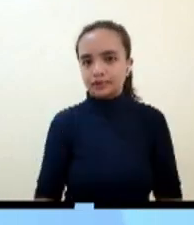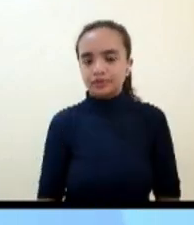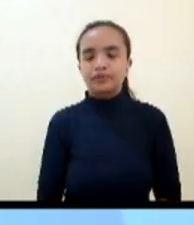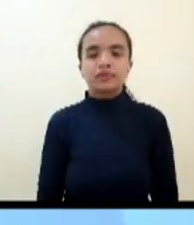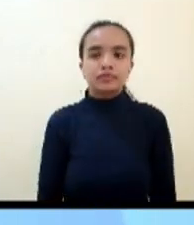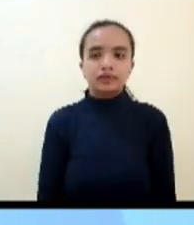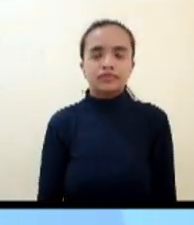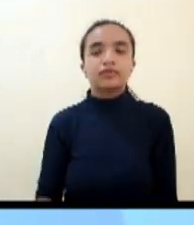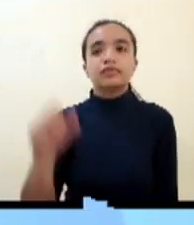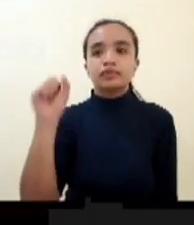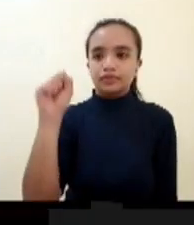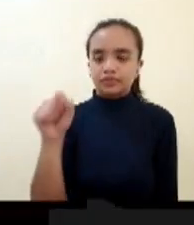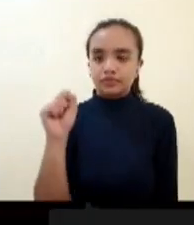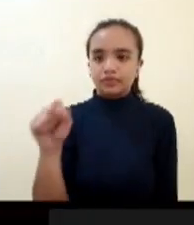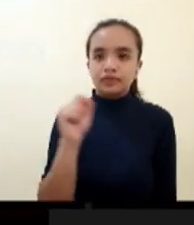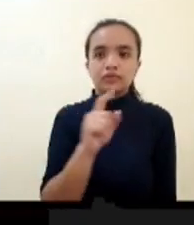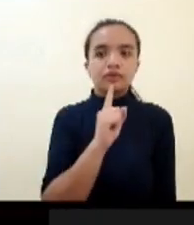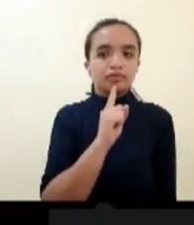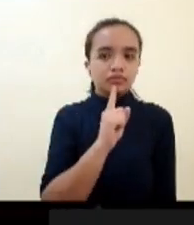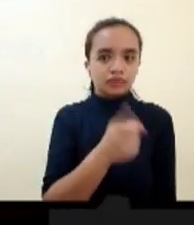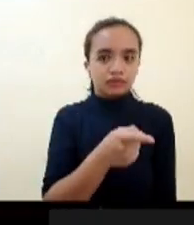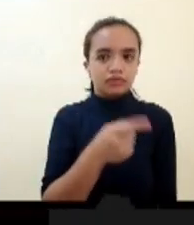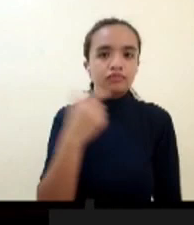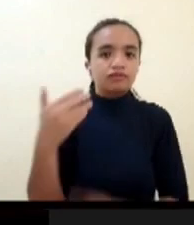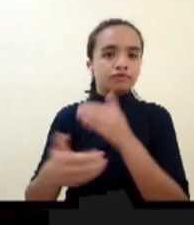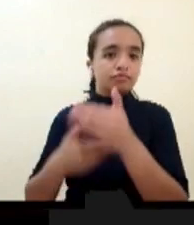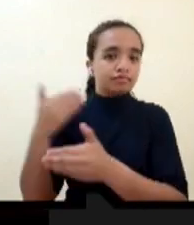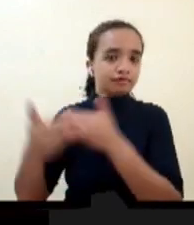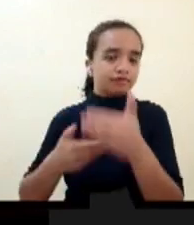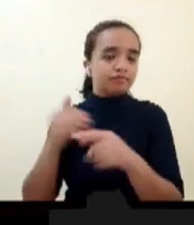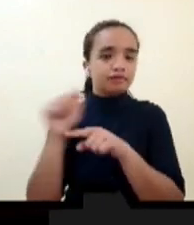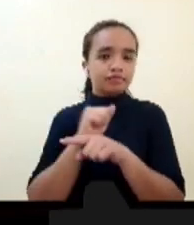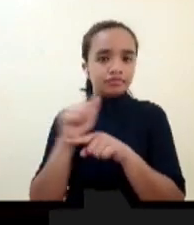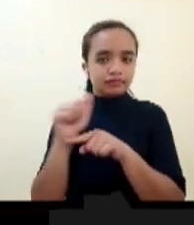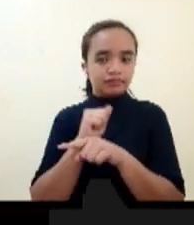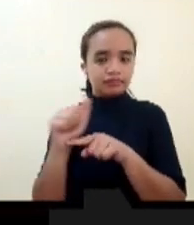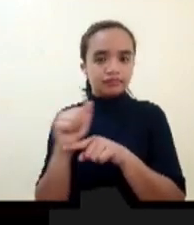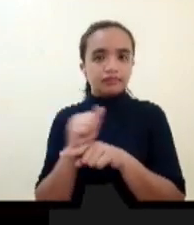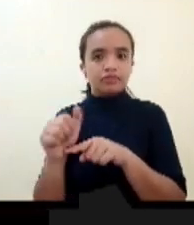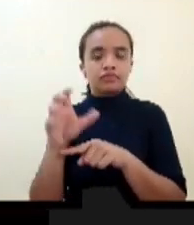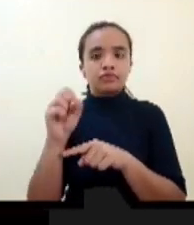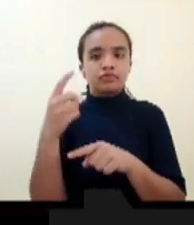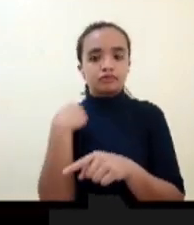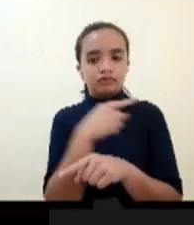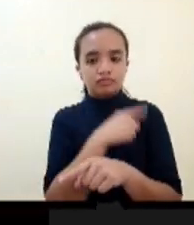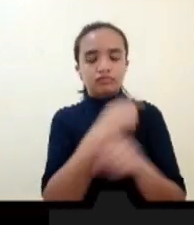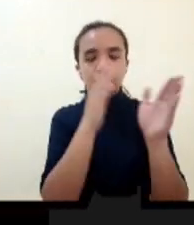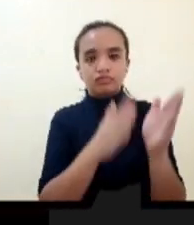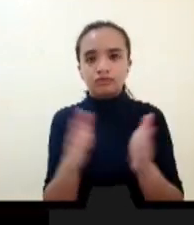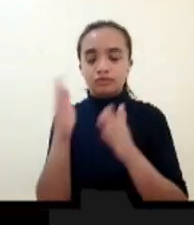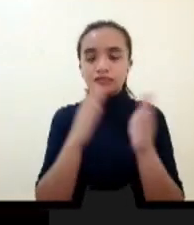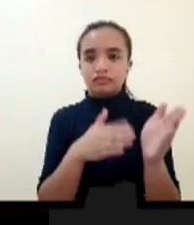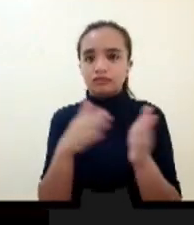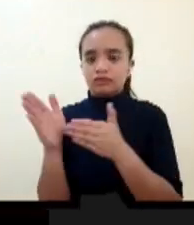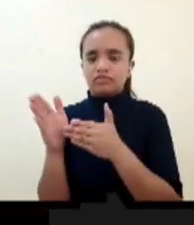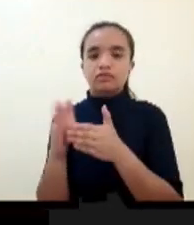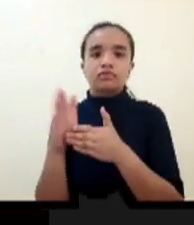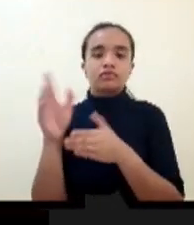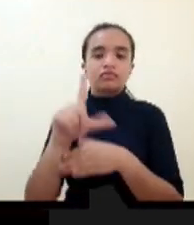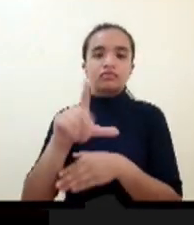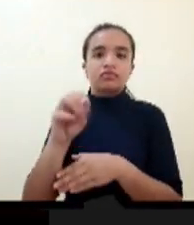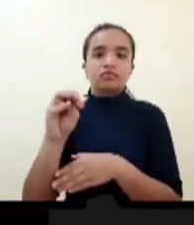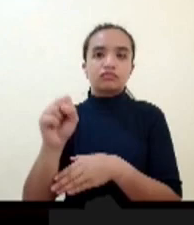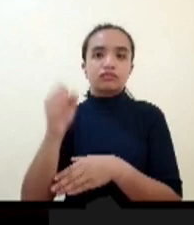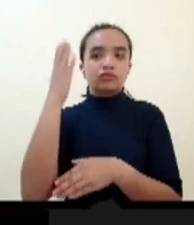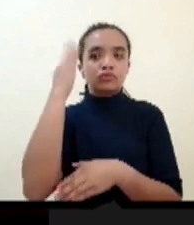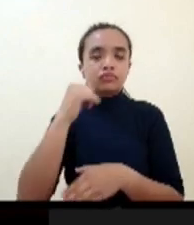Yes po. Actually, on the process of training pa lang sila, so naghahanda kami, no, ng mga looms, kasi kailangan